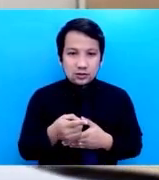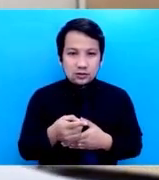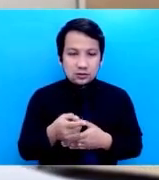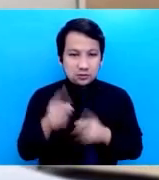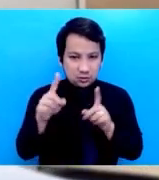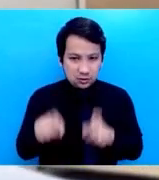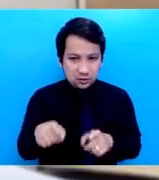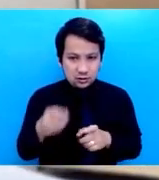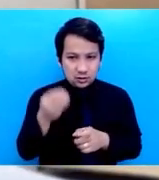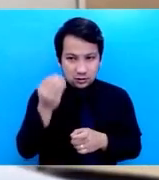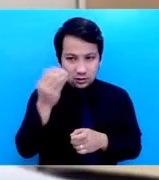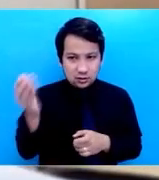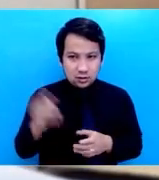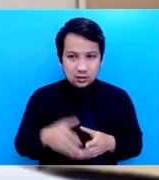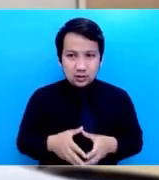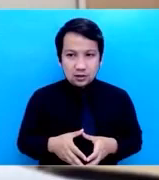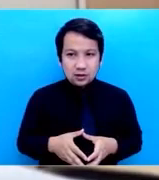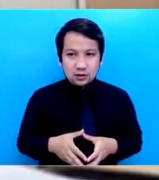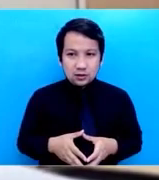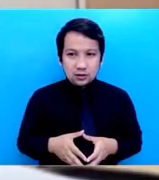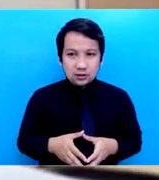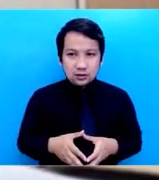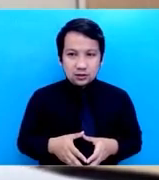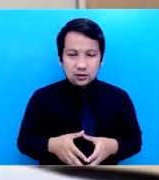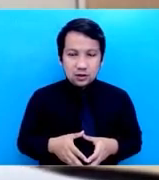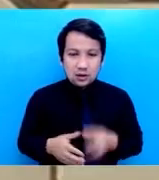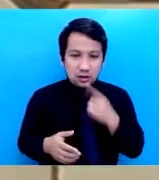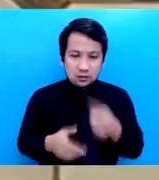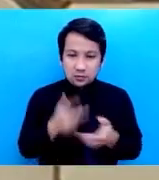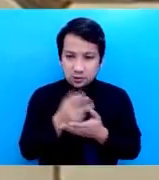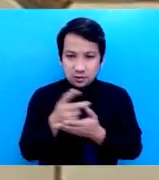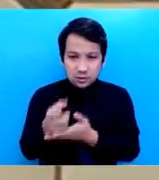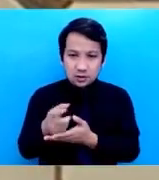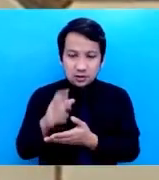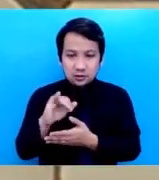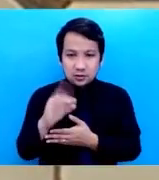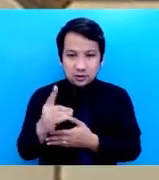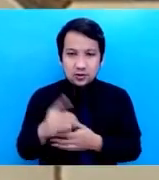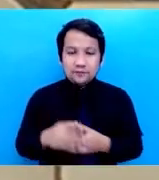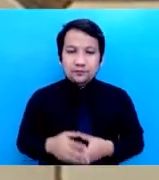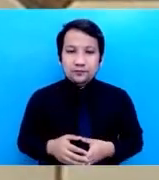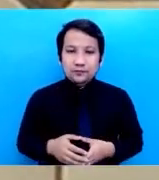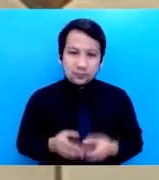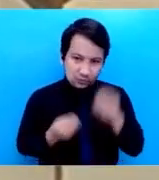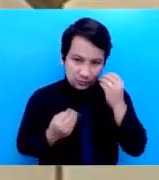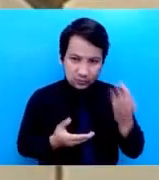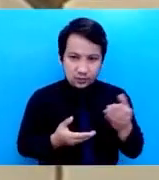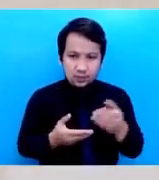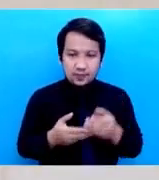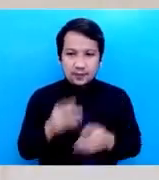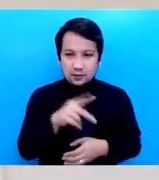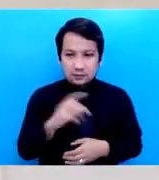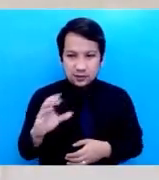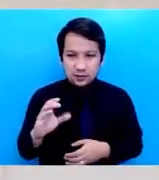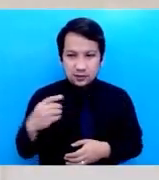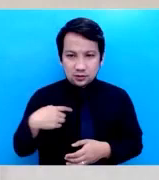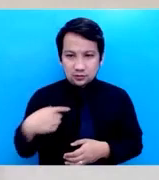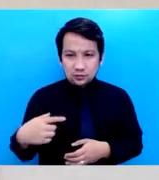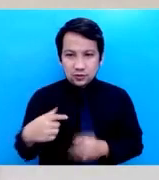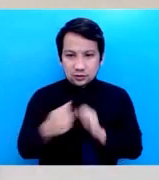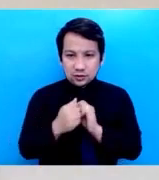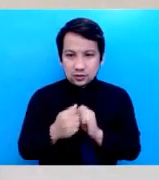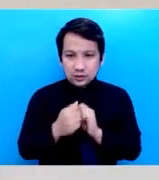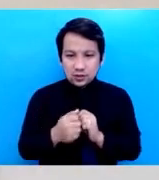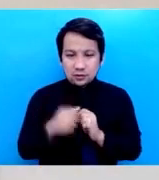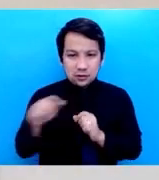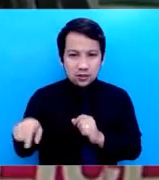na 50, more or less 50 vaccination cards. Inaalam na ngayon ng Pasay Police kung may mga kasabot pa si Cabansag sa